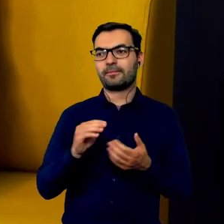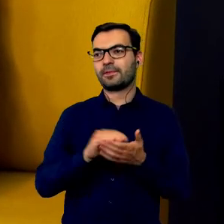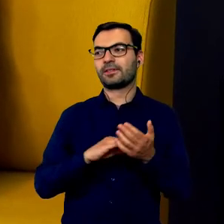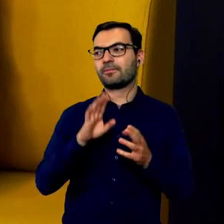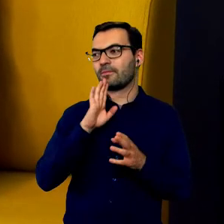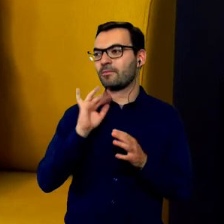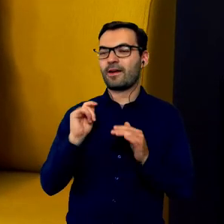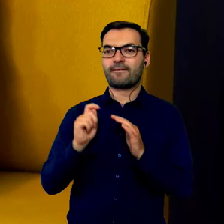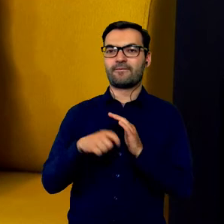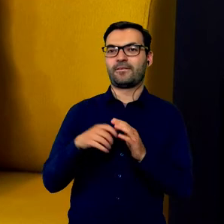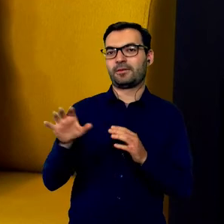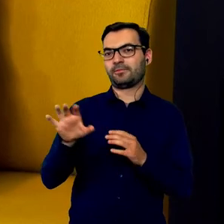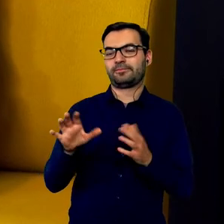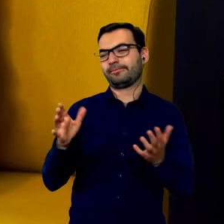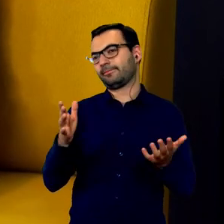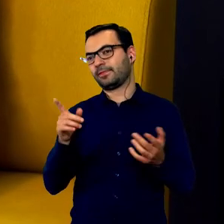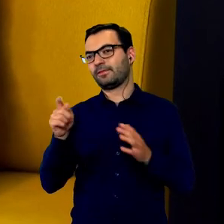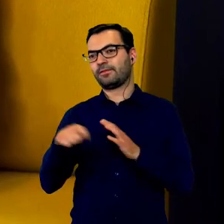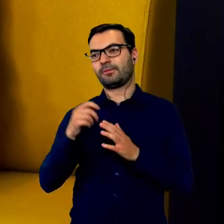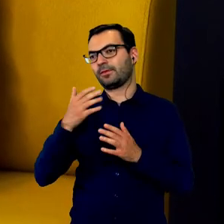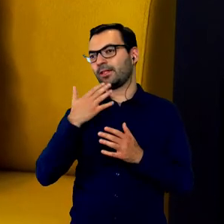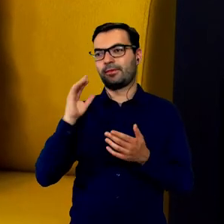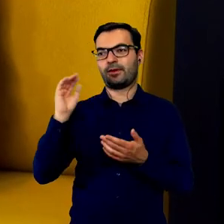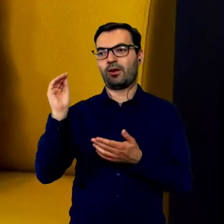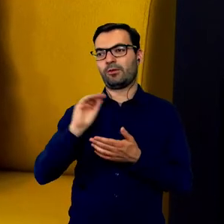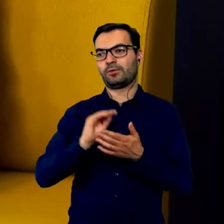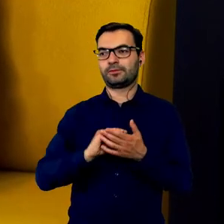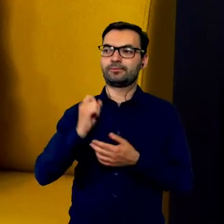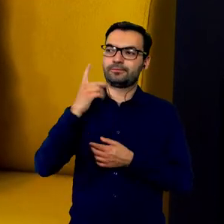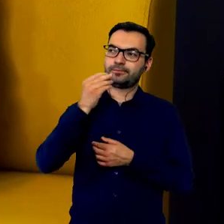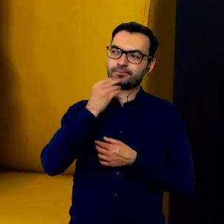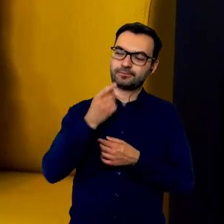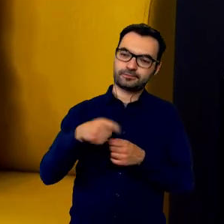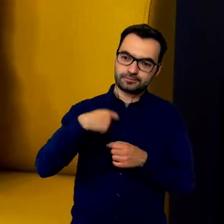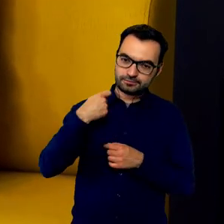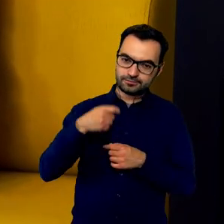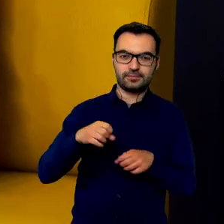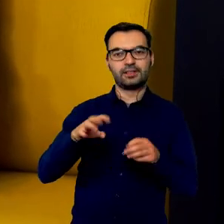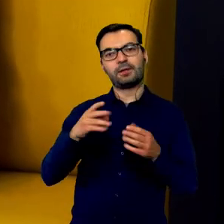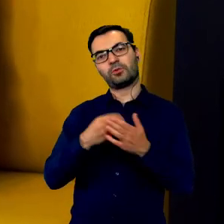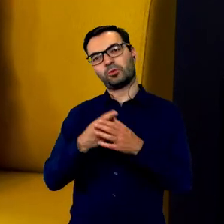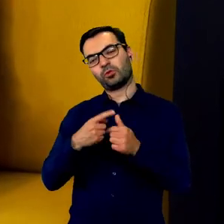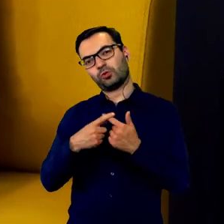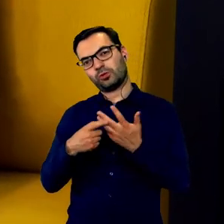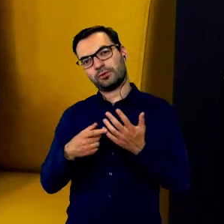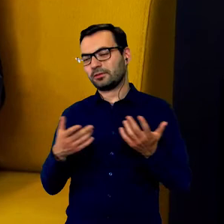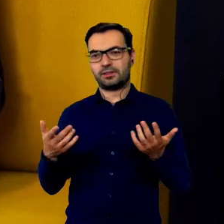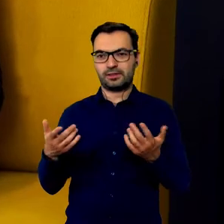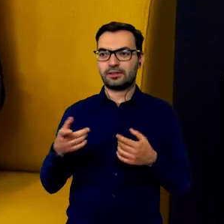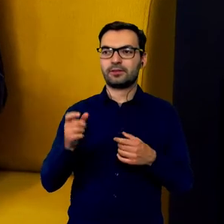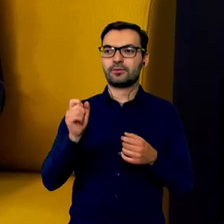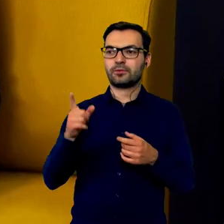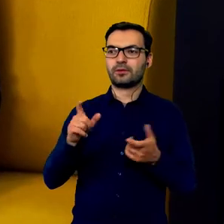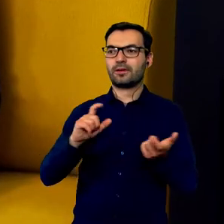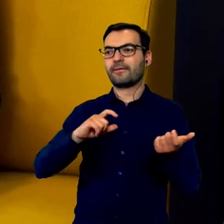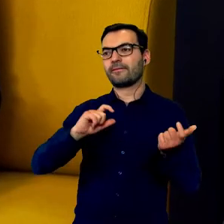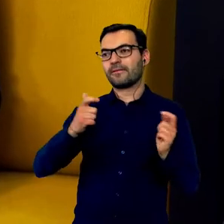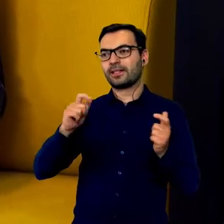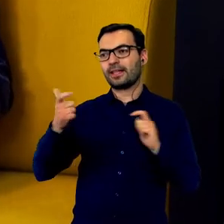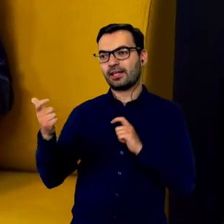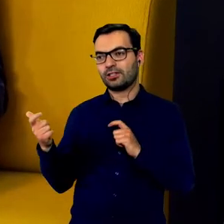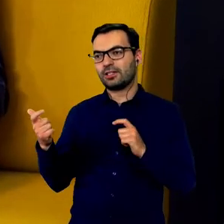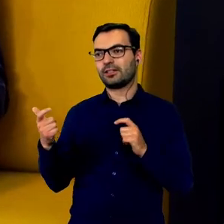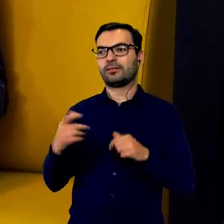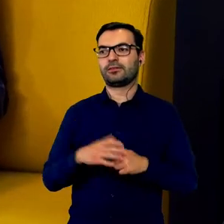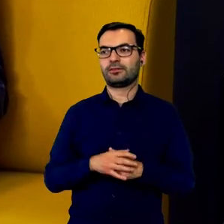film. Tam nie ma opisów, zjadłam śniadanie, co kupiłam w sklepie. Są zderzenia sytuacji,